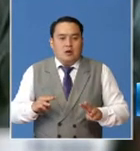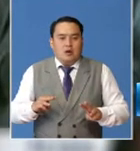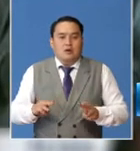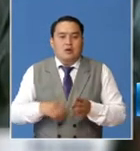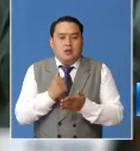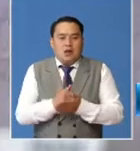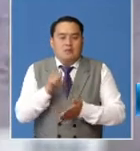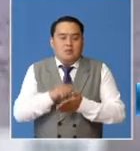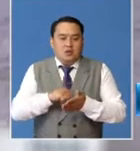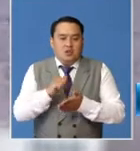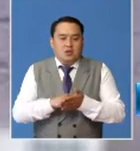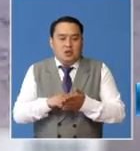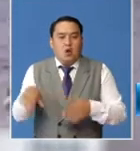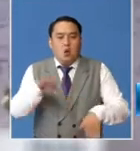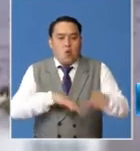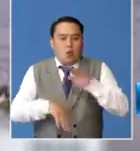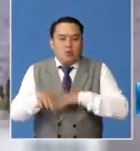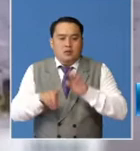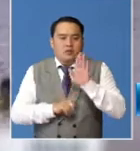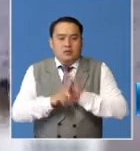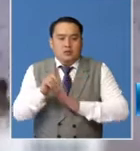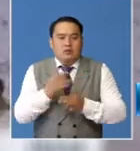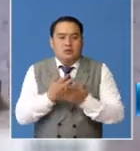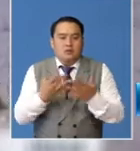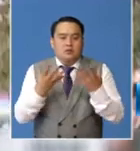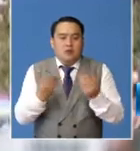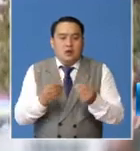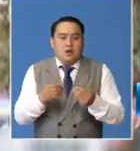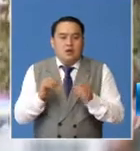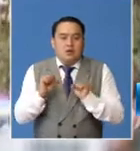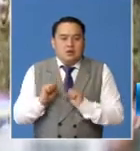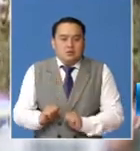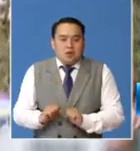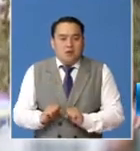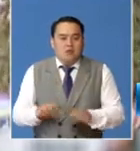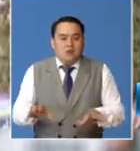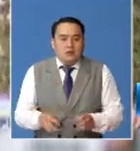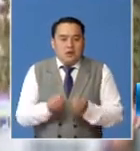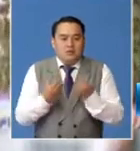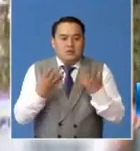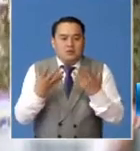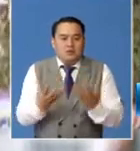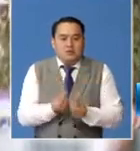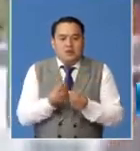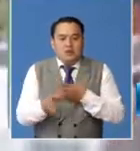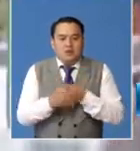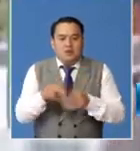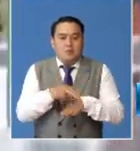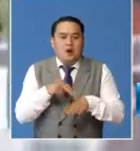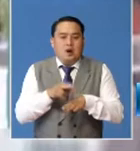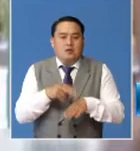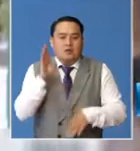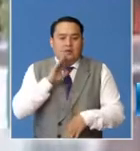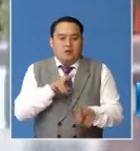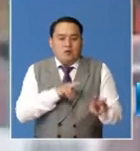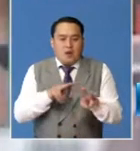основными причинами трагедии. Купальный сезон стартует через пару дней. Чтобы обезопасить казахстанцев, спасатели совместно с полицейскими инспектируют